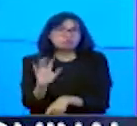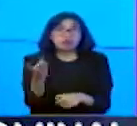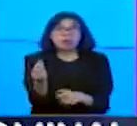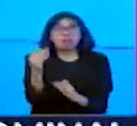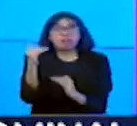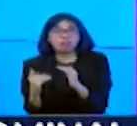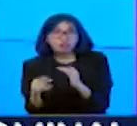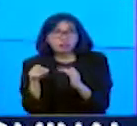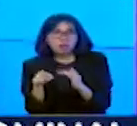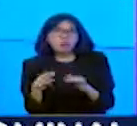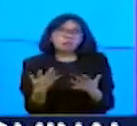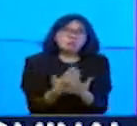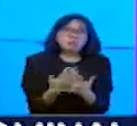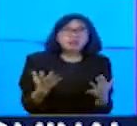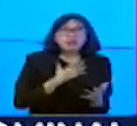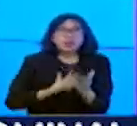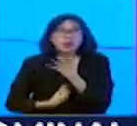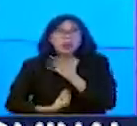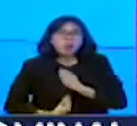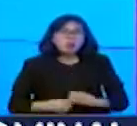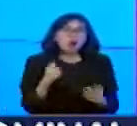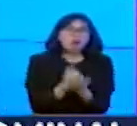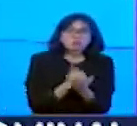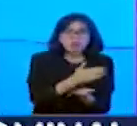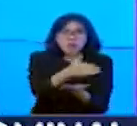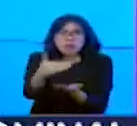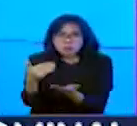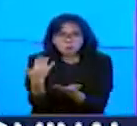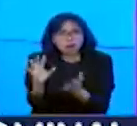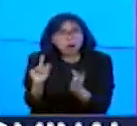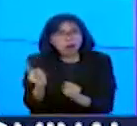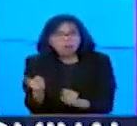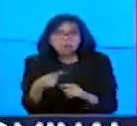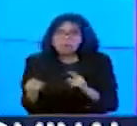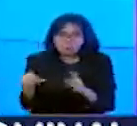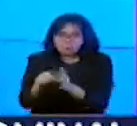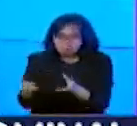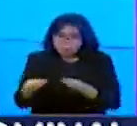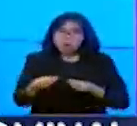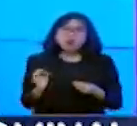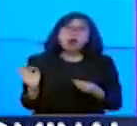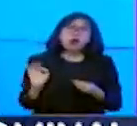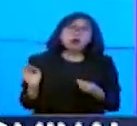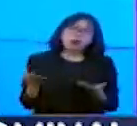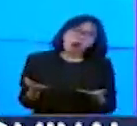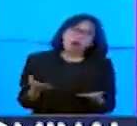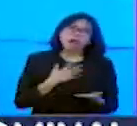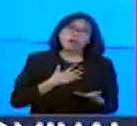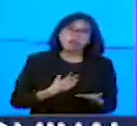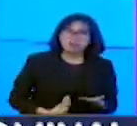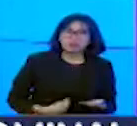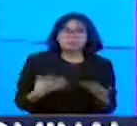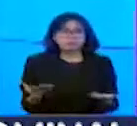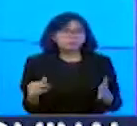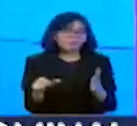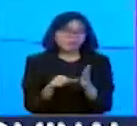Selain tidak sesuai, banyak masyarakat yang sudah didata dan seharusnya mendapat bantuan, akhirnya harus berlapang dada. Bantuan sosial COVID-19